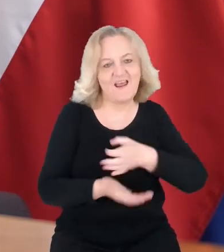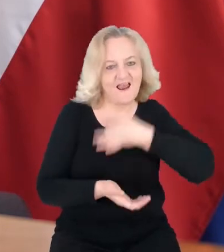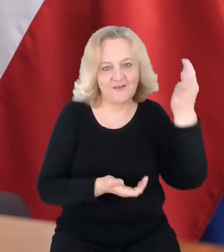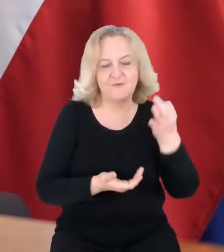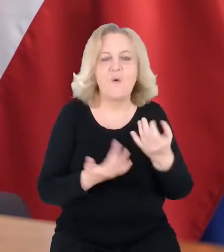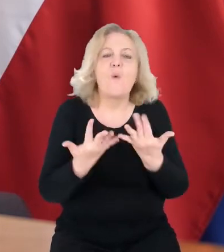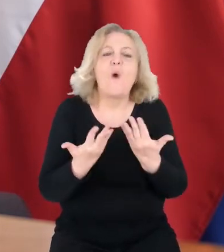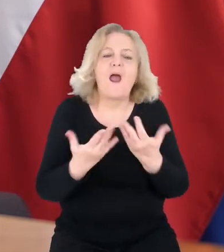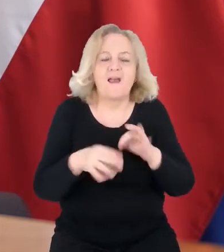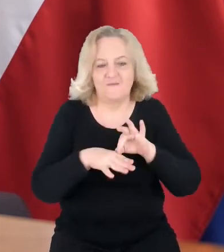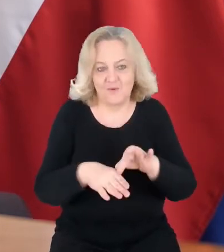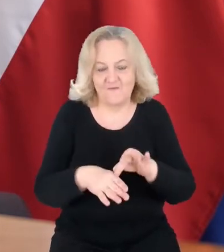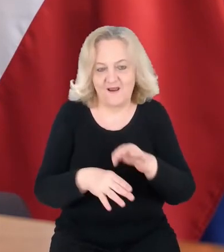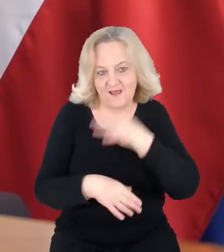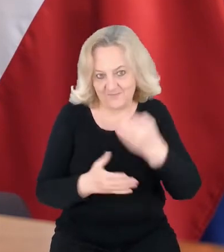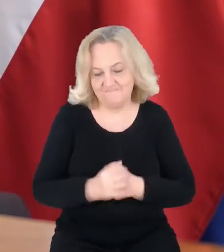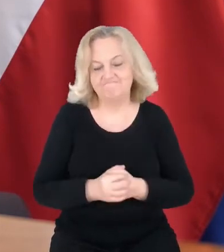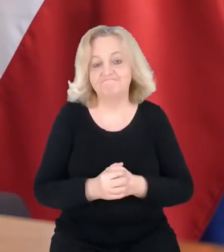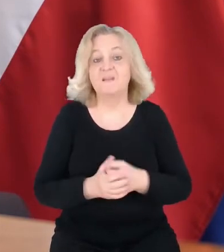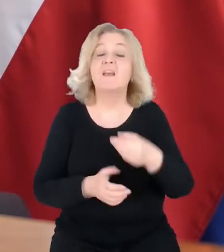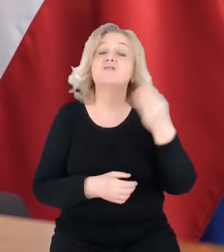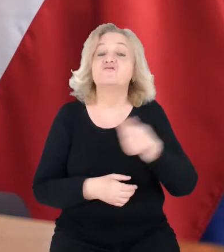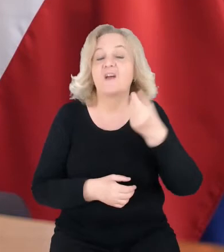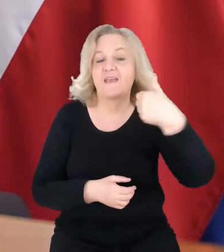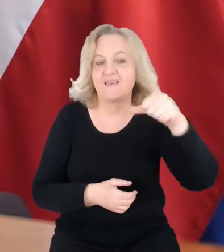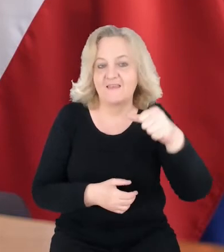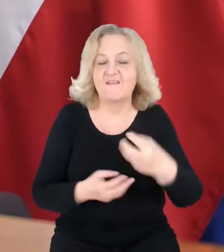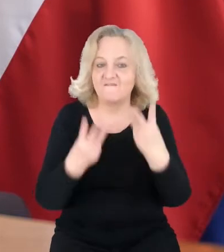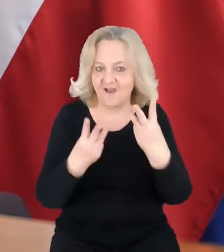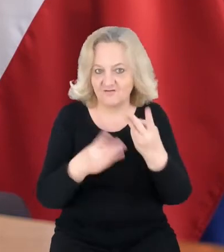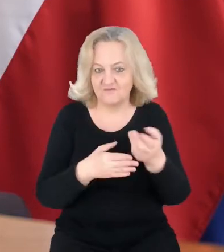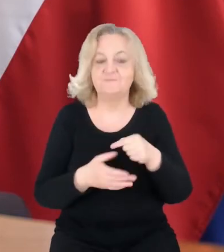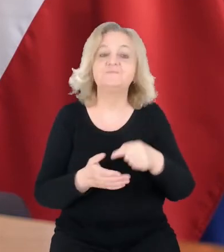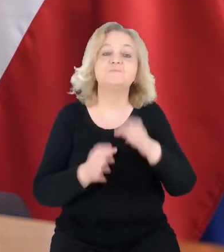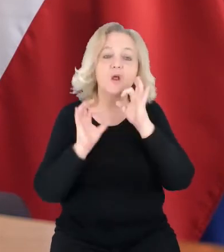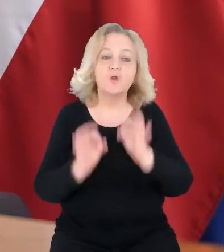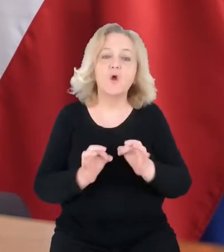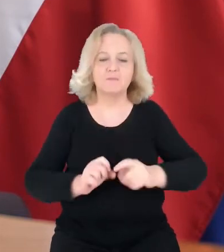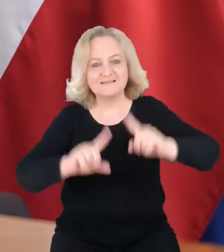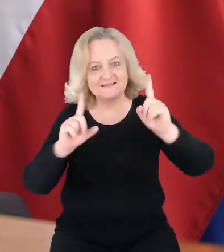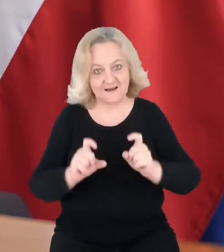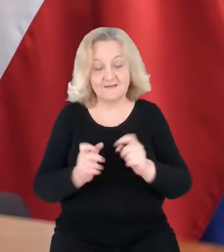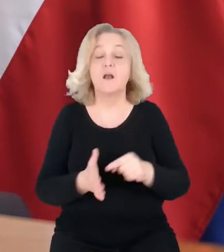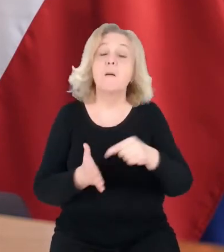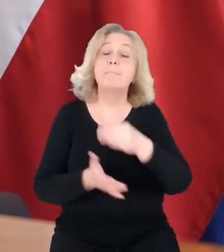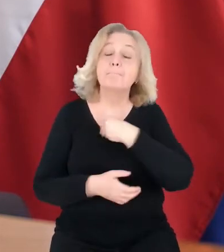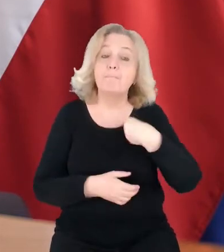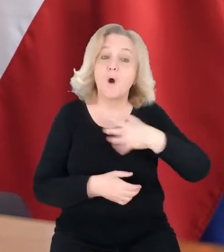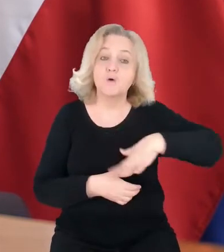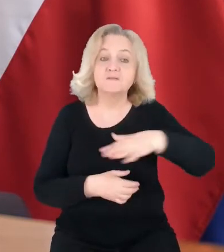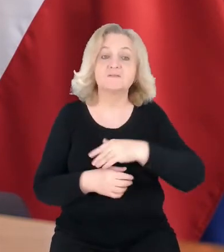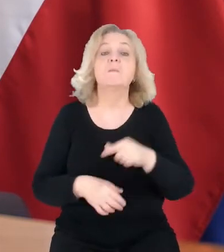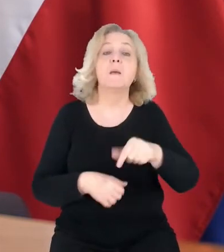prostsze do wdrożenia. Jest jeszcze jeden ważny czynnik – dobra pozycja startowa. Polska ma jedną z najniższych